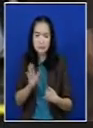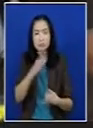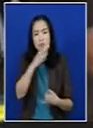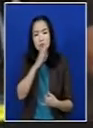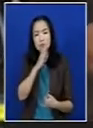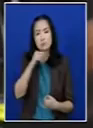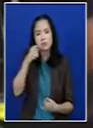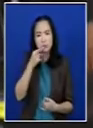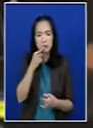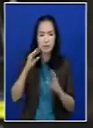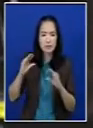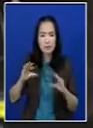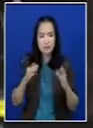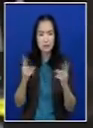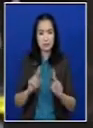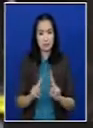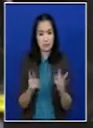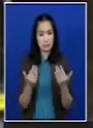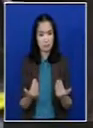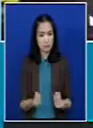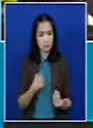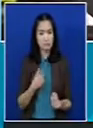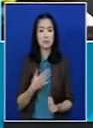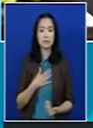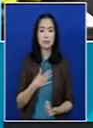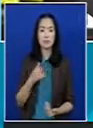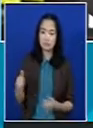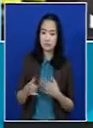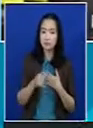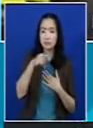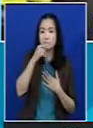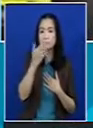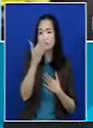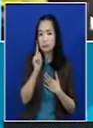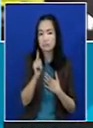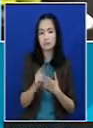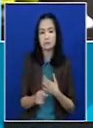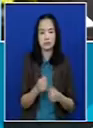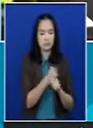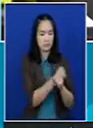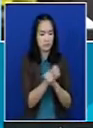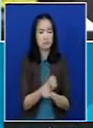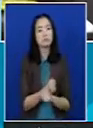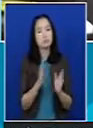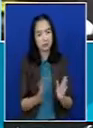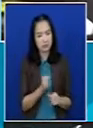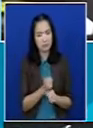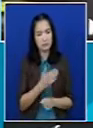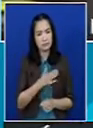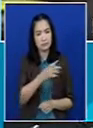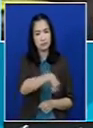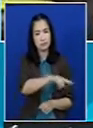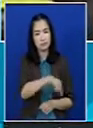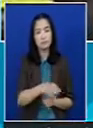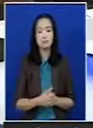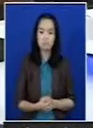พูดเนี่ยจะต้องโดนวิจารณ์แน่แต่คราวนี้ที่พลเอกไพบูลย์ต้องออกมาพูดเพราะว่าออกมาปกป้องลูกน้องนี่แหละครับ ค่ะฟังจ